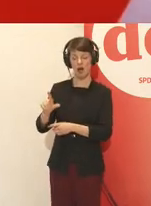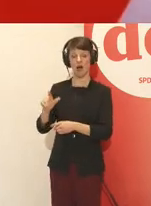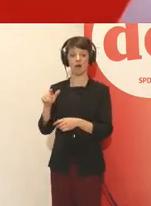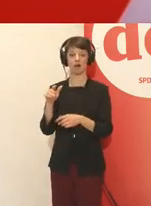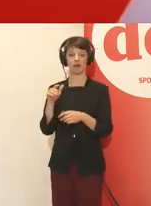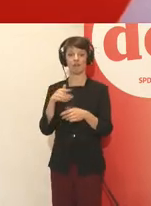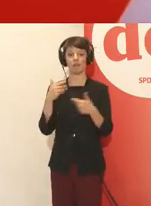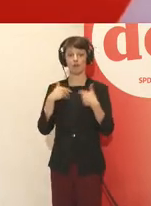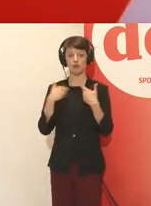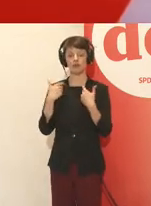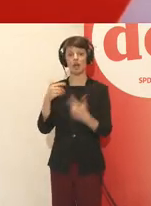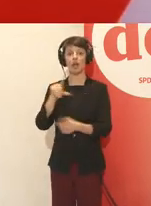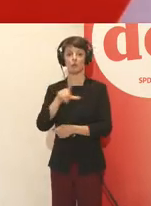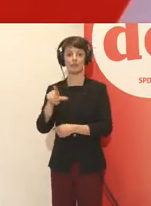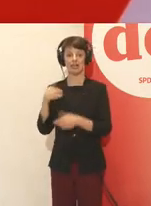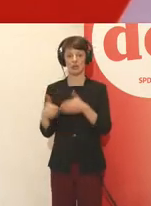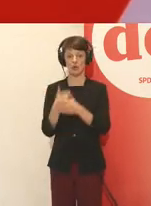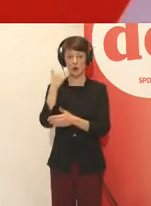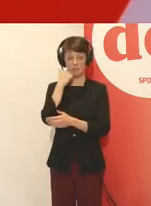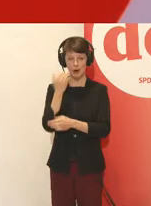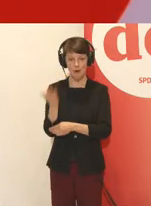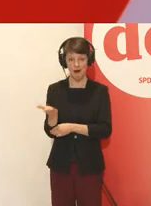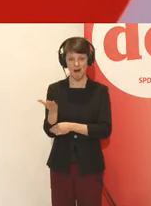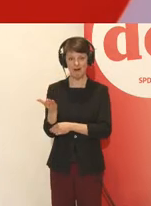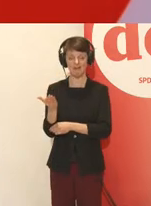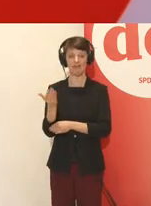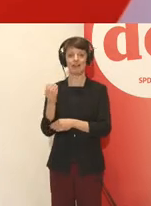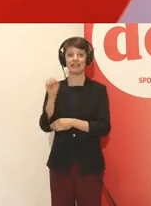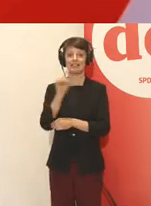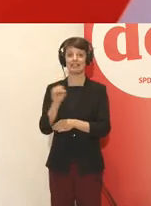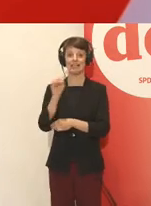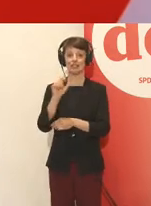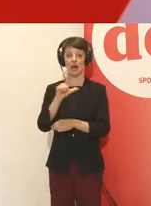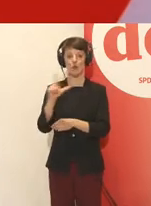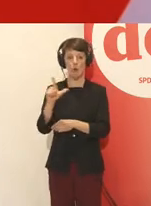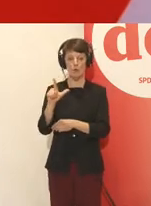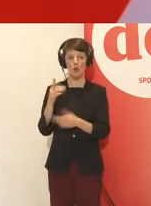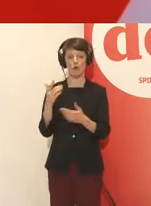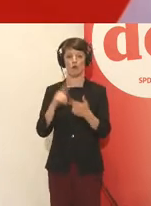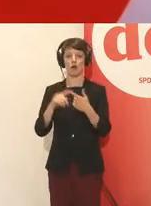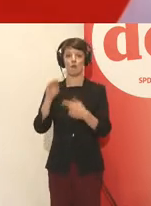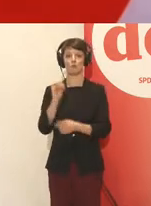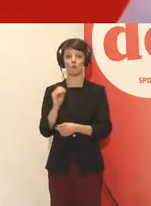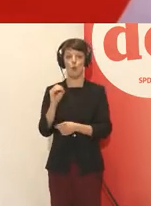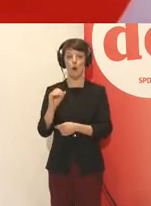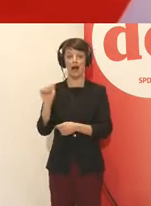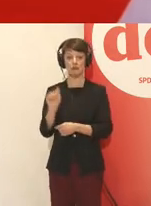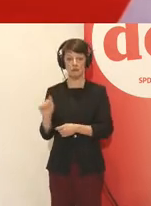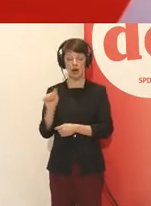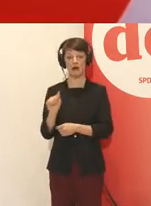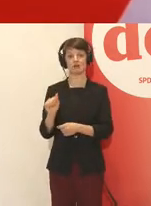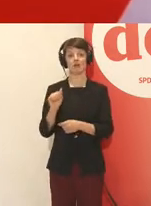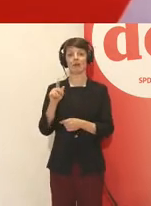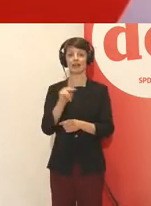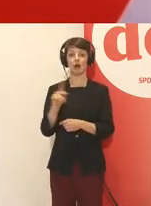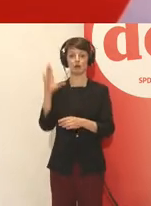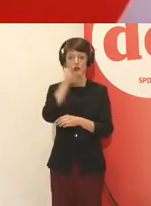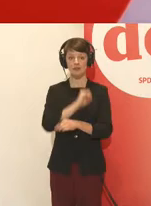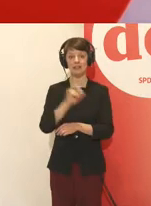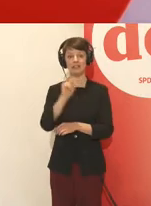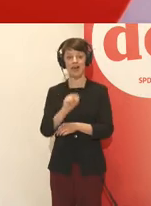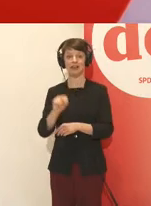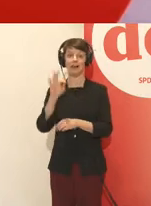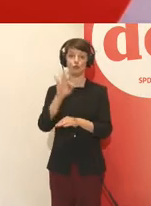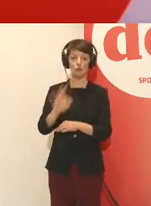über luisa neubauer wir freuen uns über sascha lobo also man caroline schwarz naika foroutan